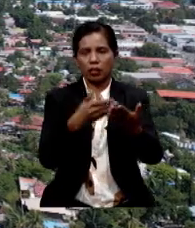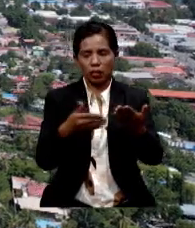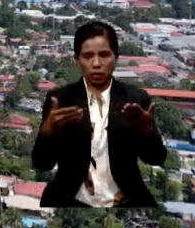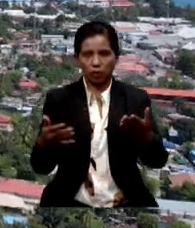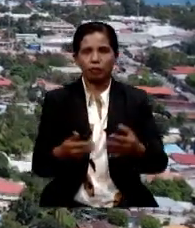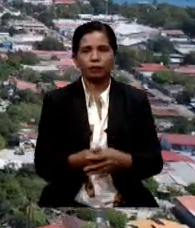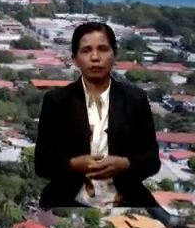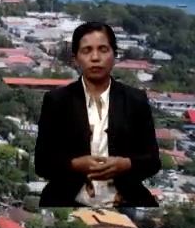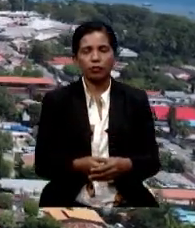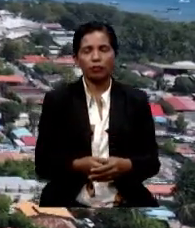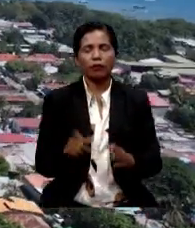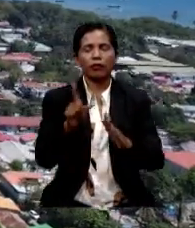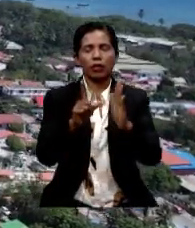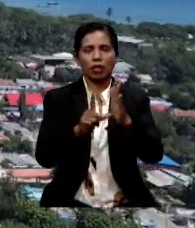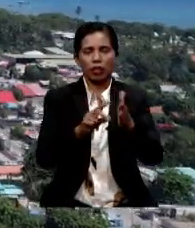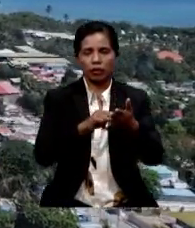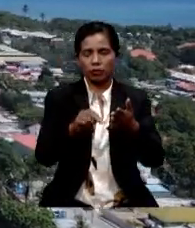hendit beta ita kan le no 3